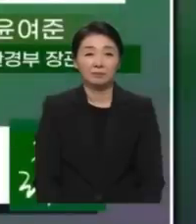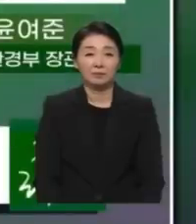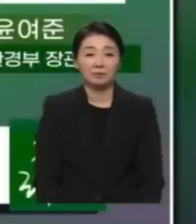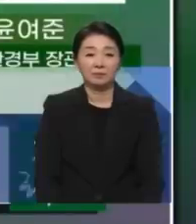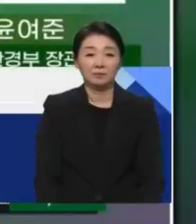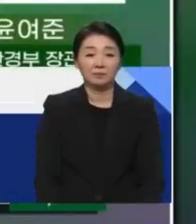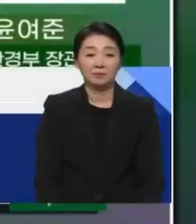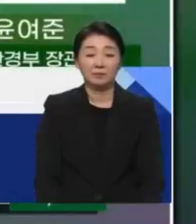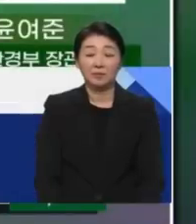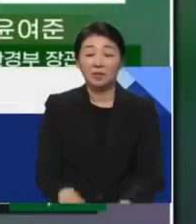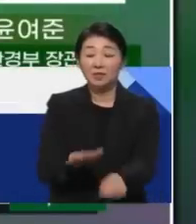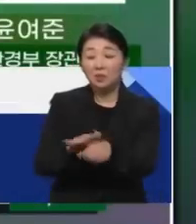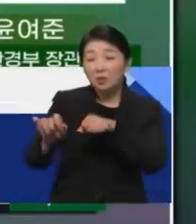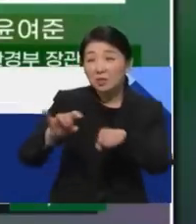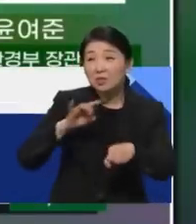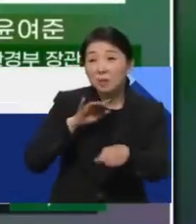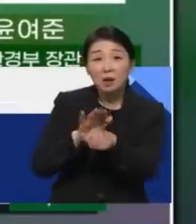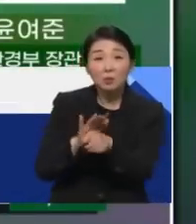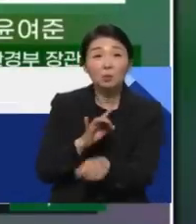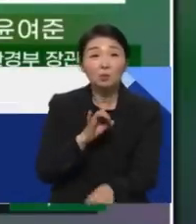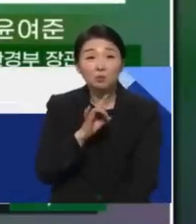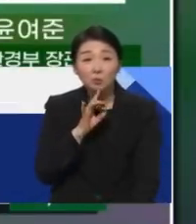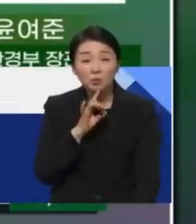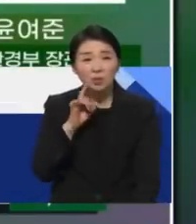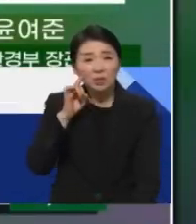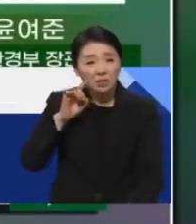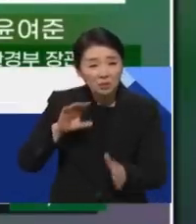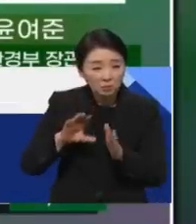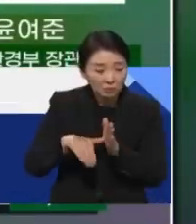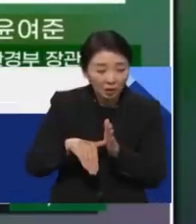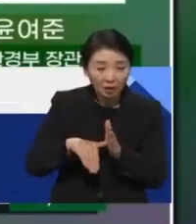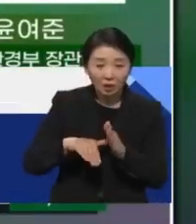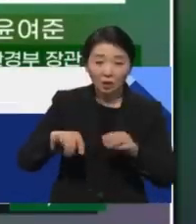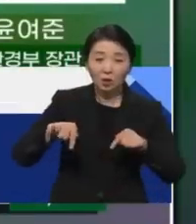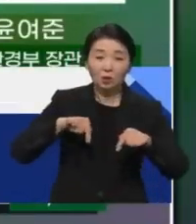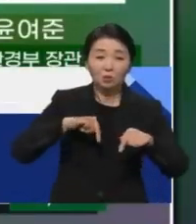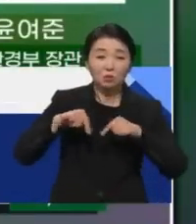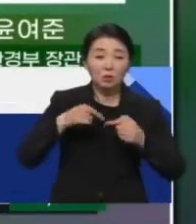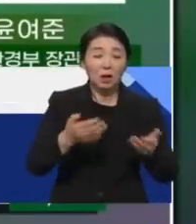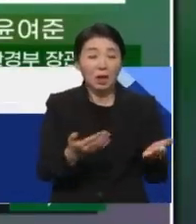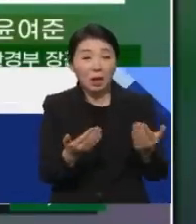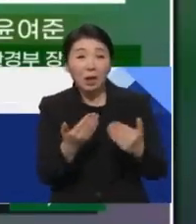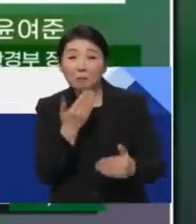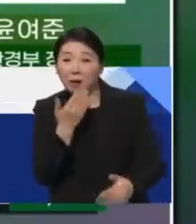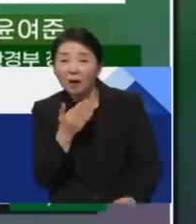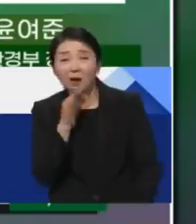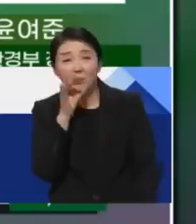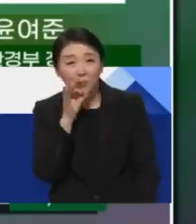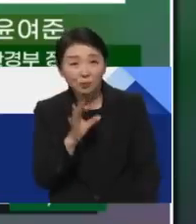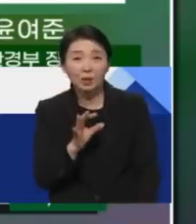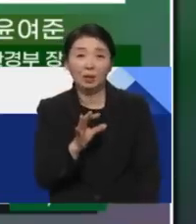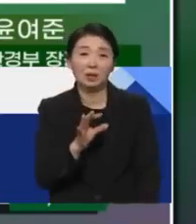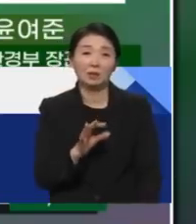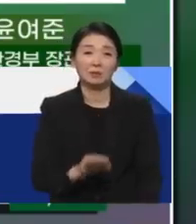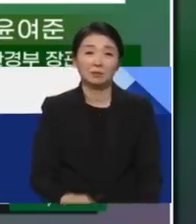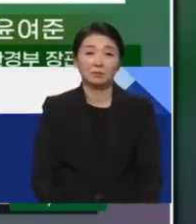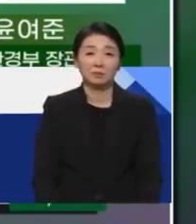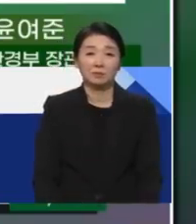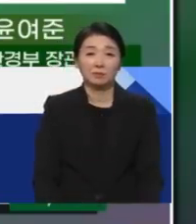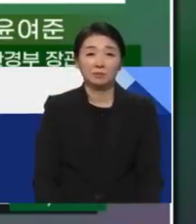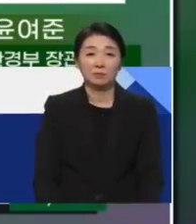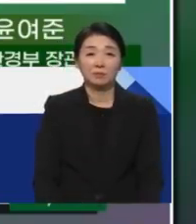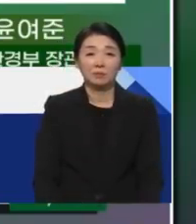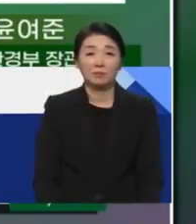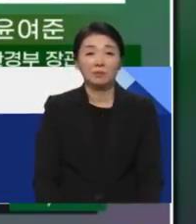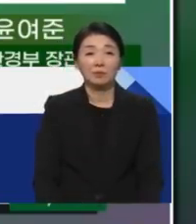적극적 지지층밖에 지지를 안 하니까 네. 이래가지고는 국정 동력, 에너지를 끌어낼 데가 없어서 네. 뭘 못해요. 그러니까